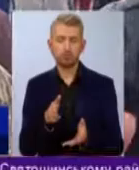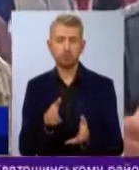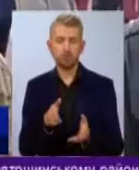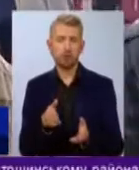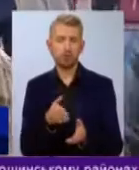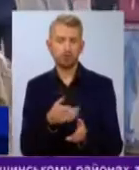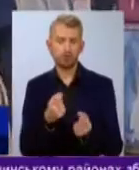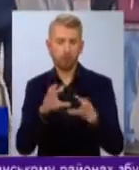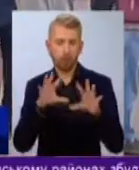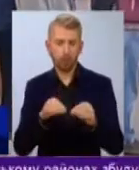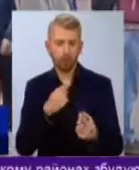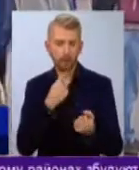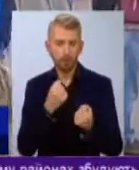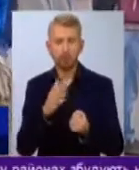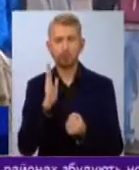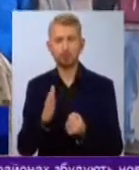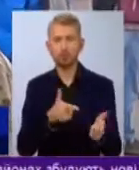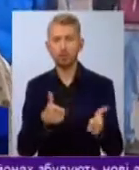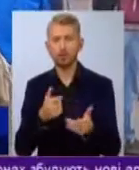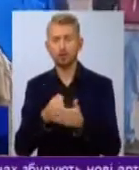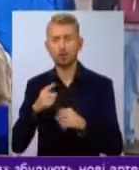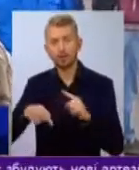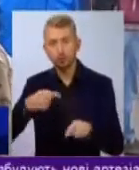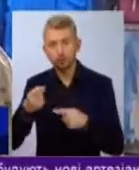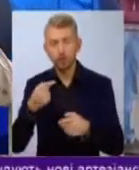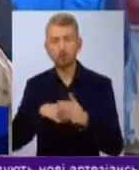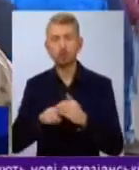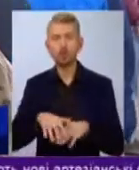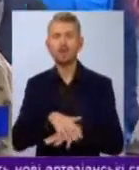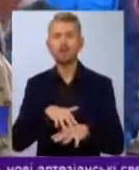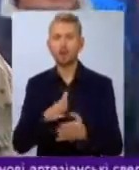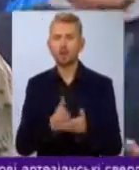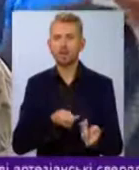напругу і будемо готуватися до слідчого, тому що народ є